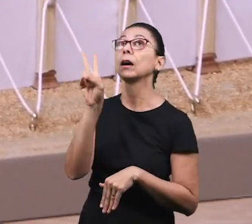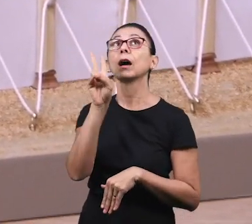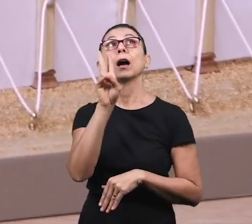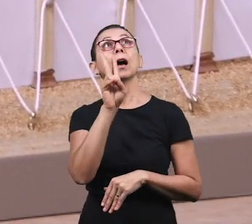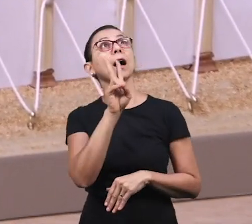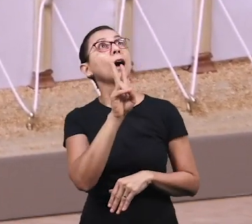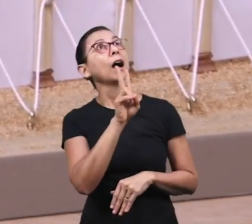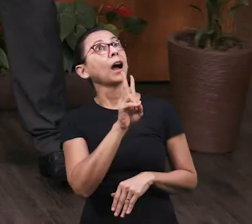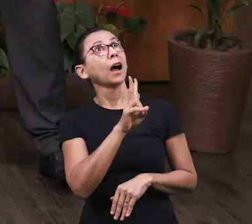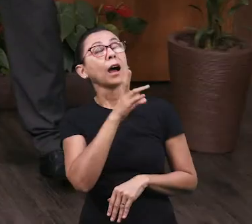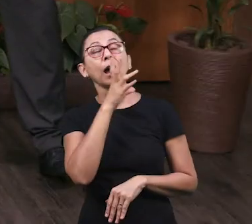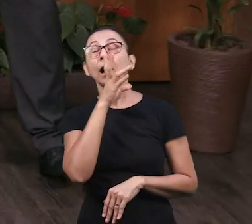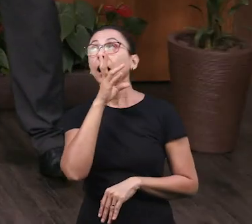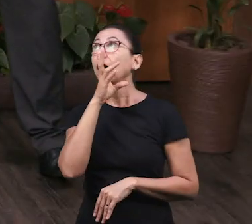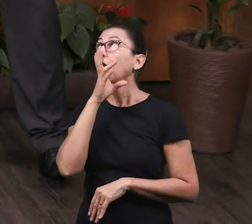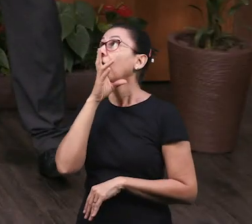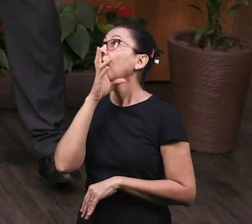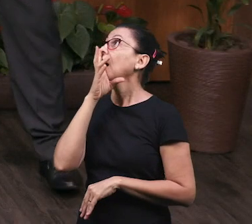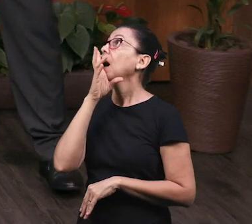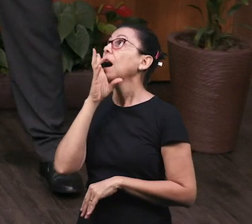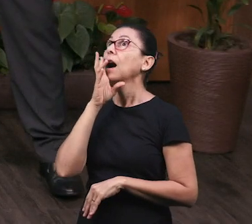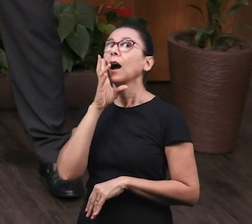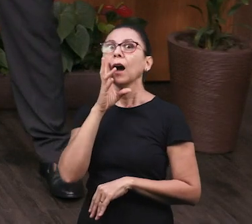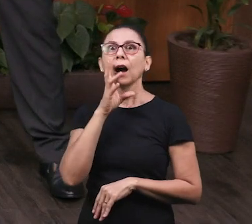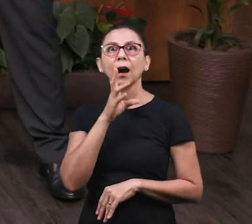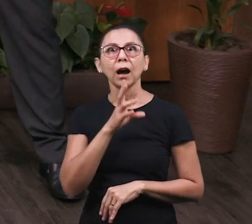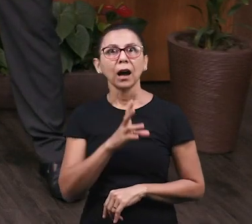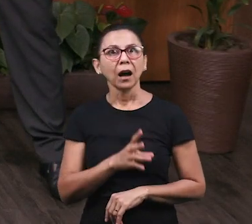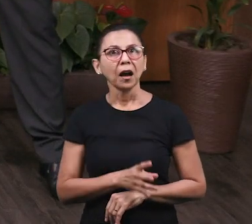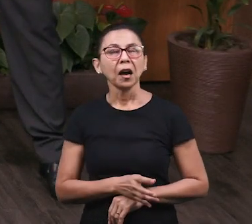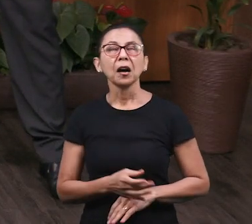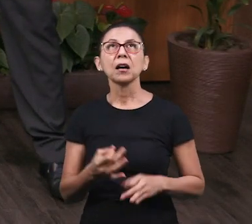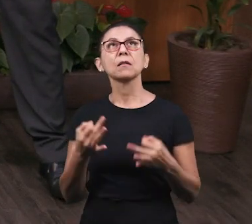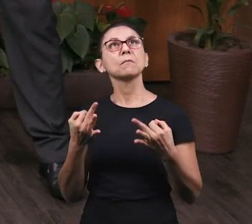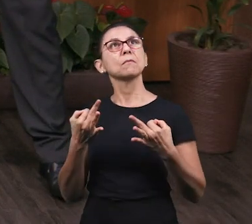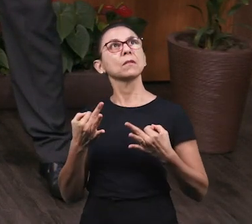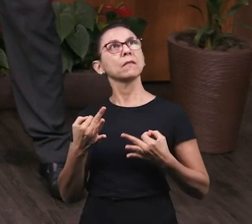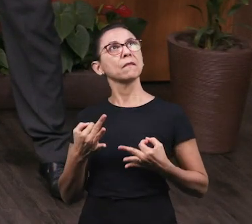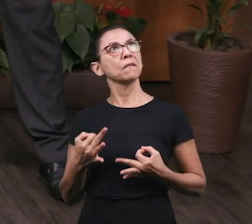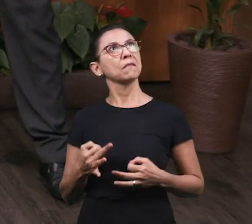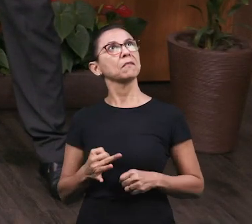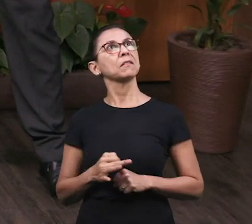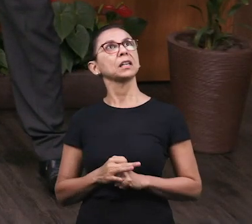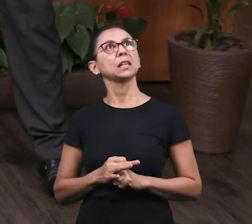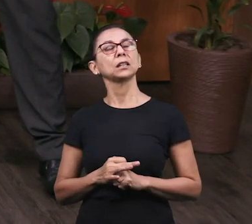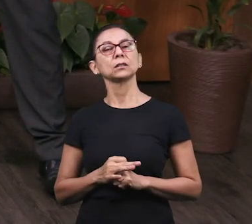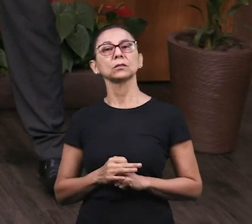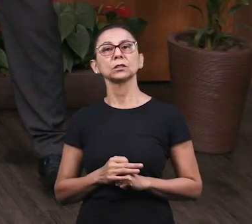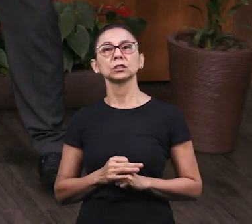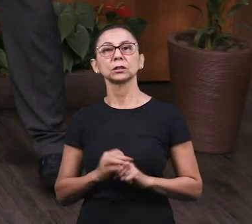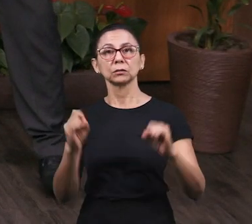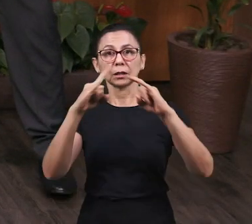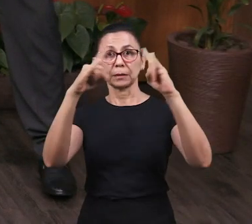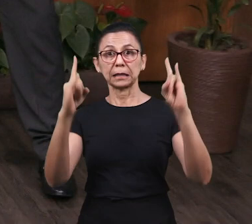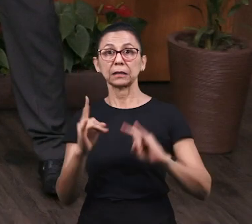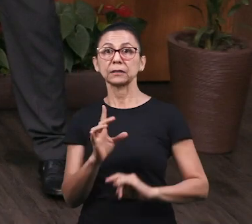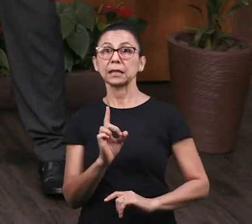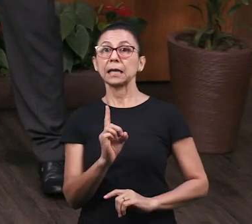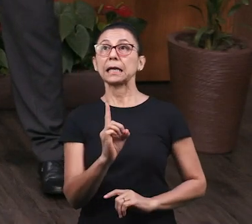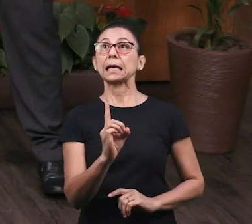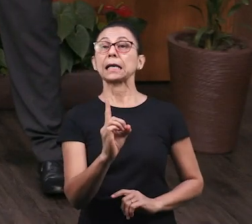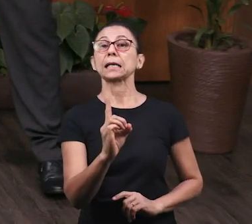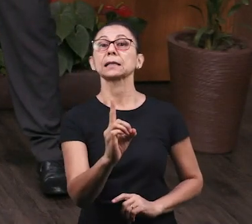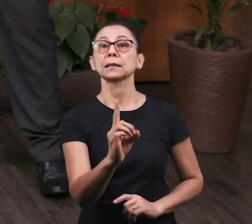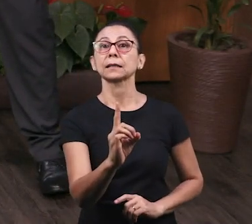cour. Celui qui voulait contempler la beauté du tabernacle, il devrait entrer